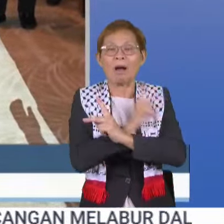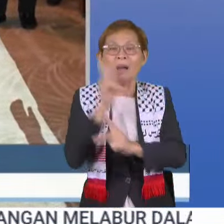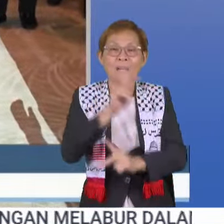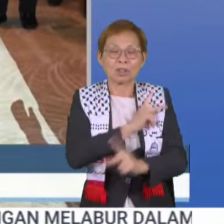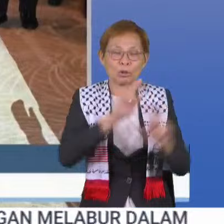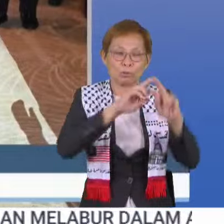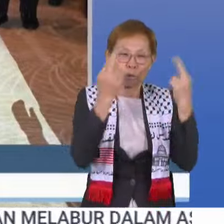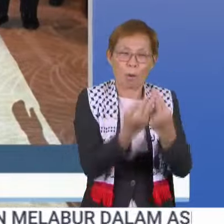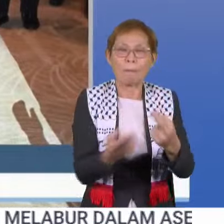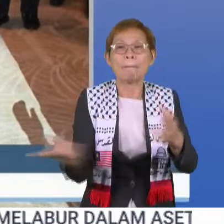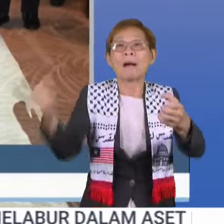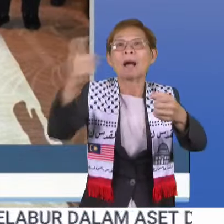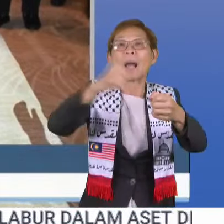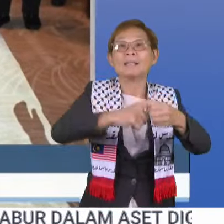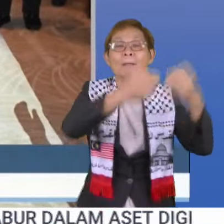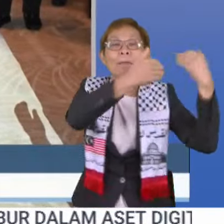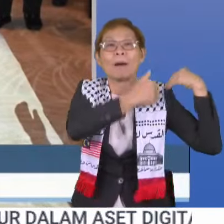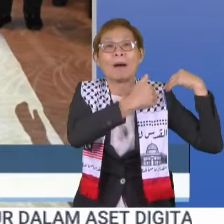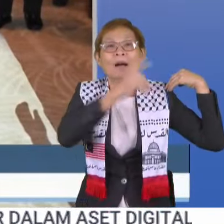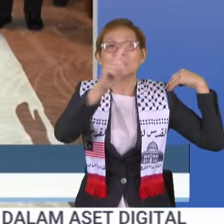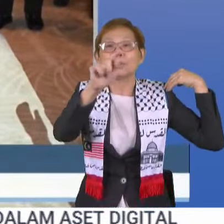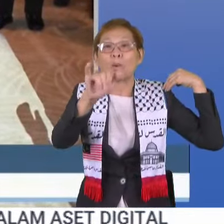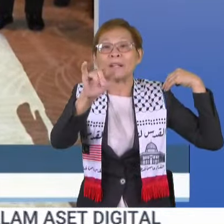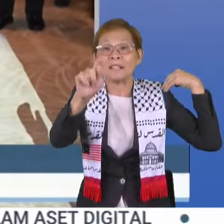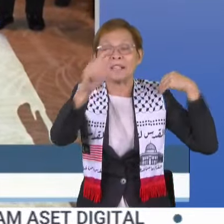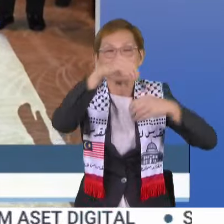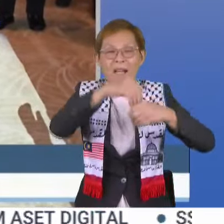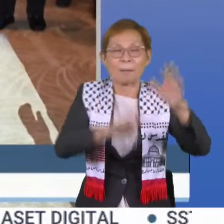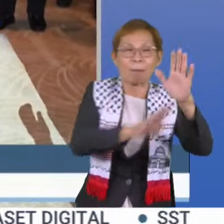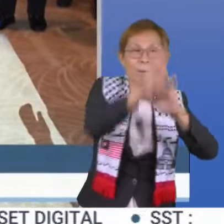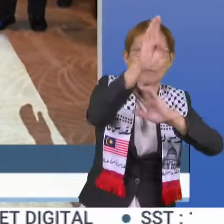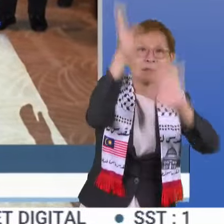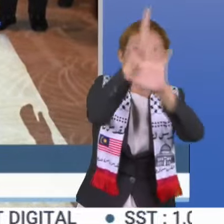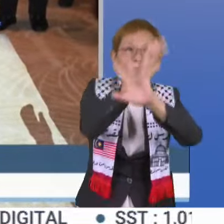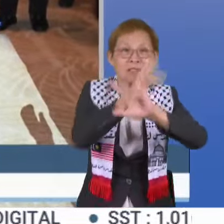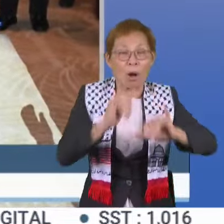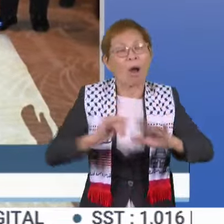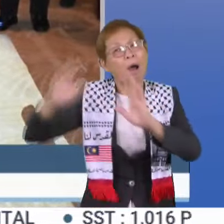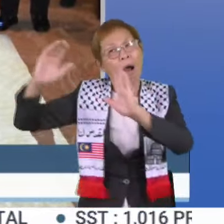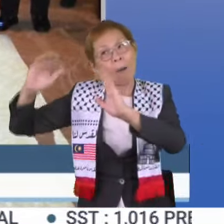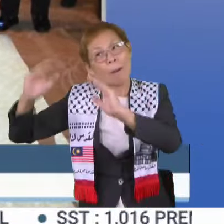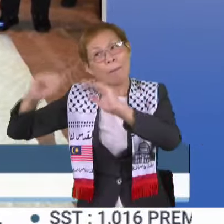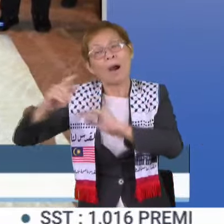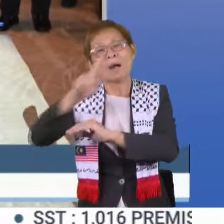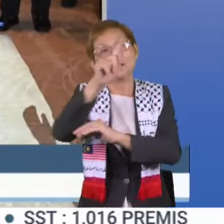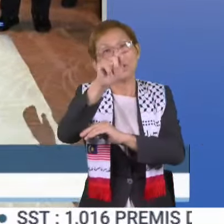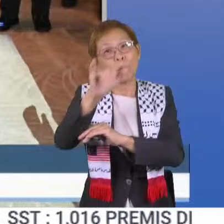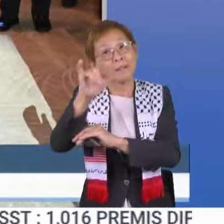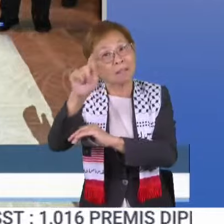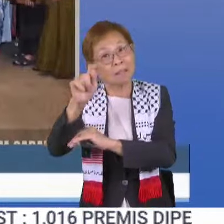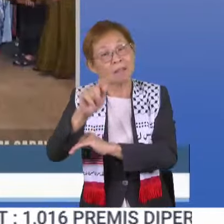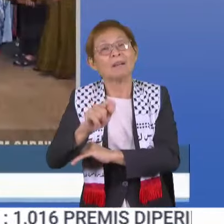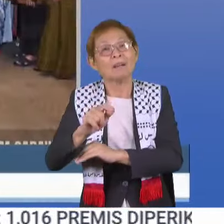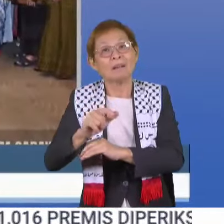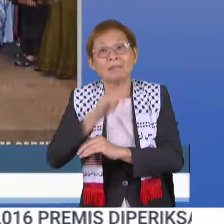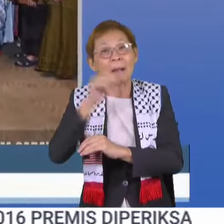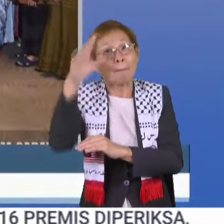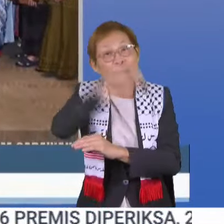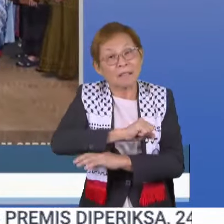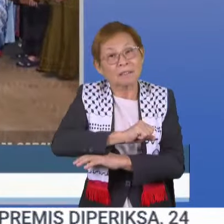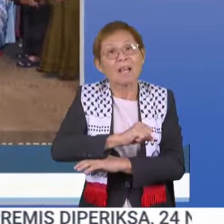rombongan menyentuh mengenai peranan tuan yang terutama dalam pembangunan Negeri Sarawak belia berharap tuan yang terutama tidak terlepas untuk